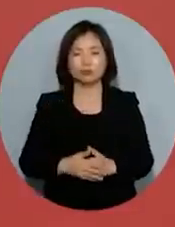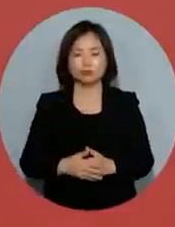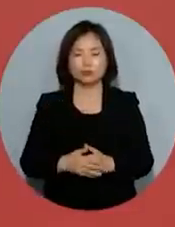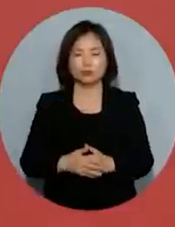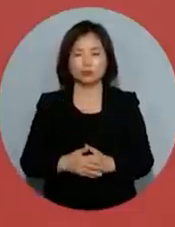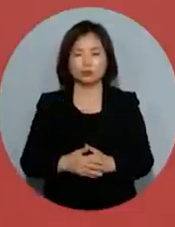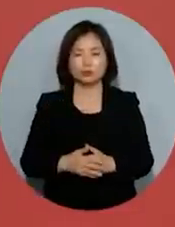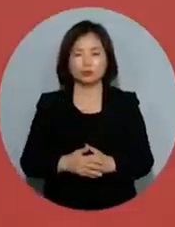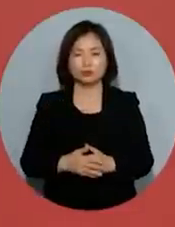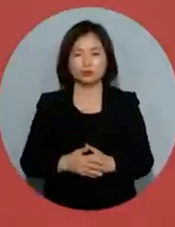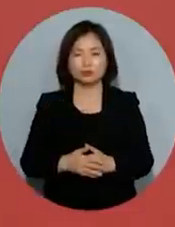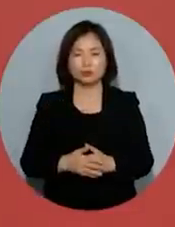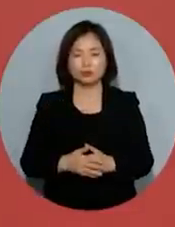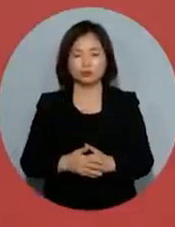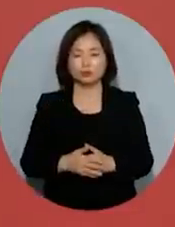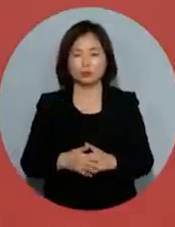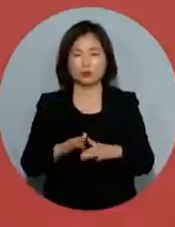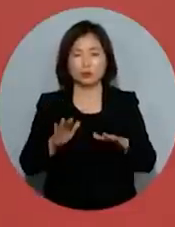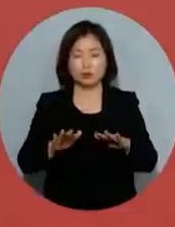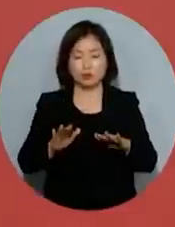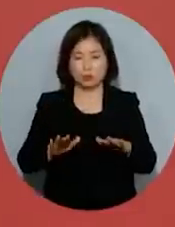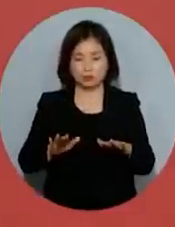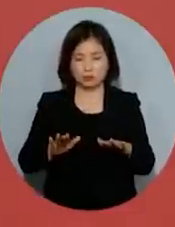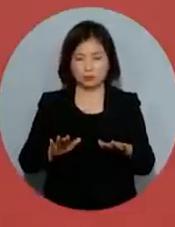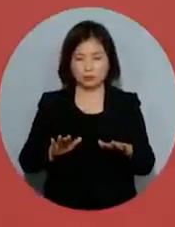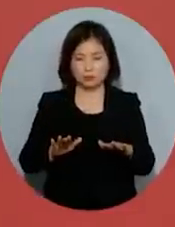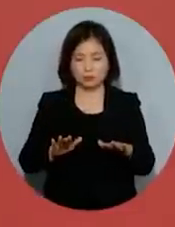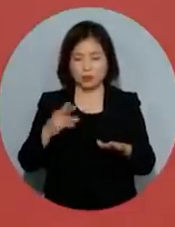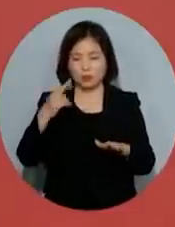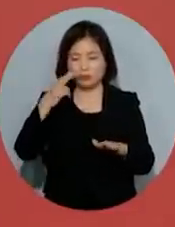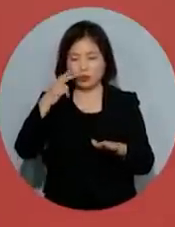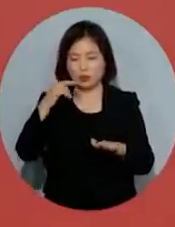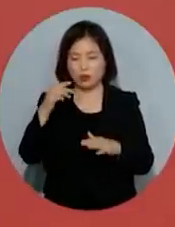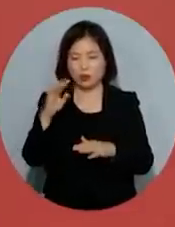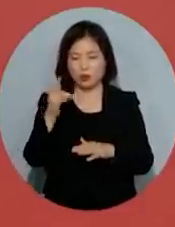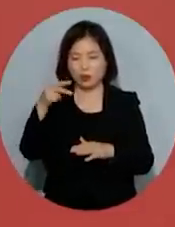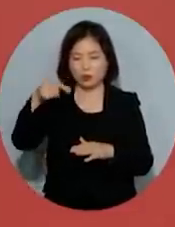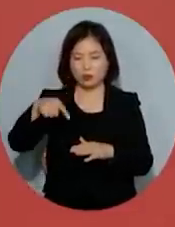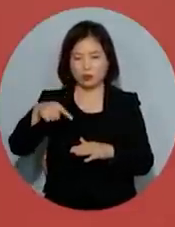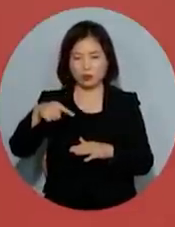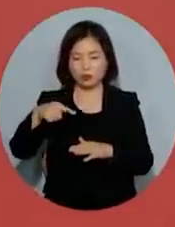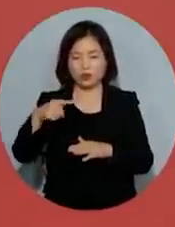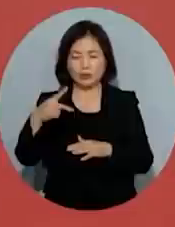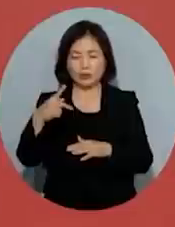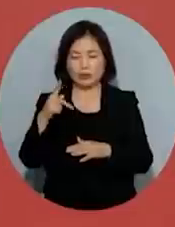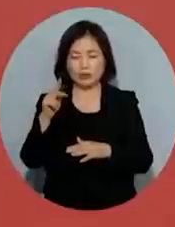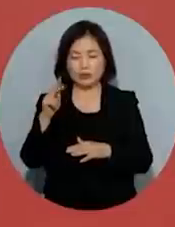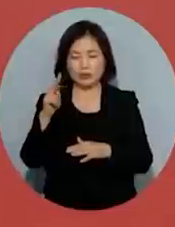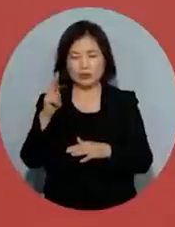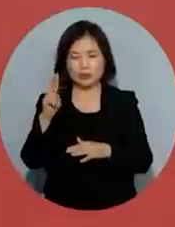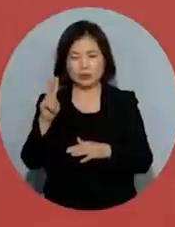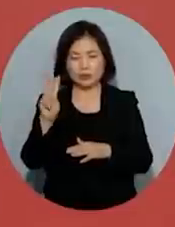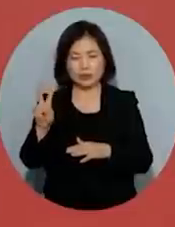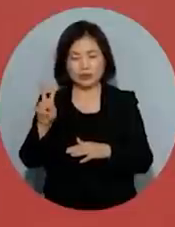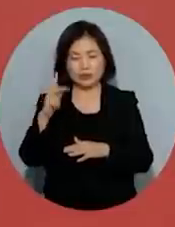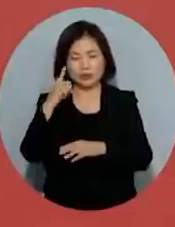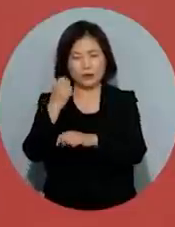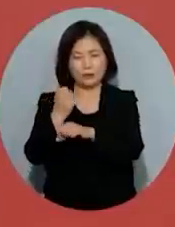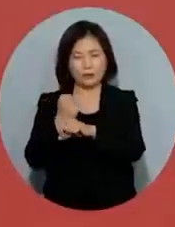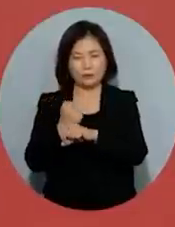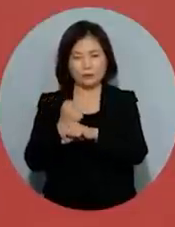벌써 그게 이제 오늘 나온 게 미 보수 싱크탱크 게이트 연구소의